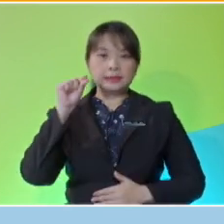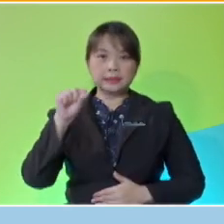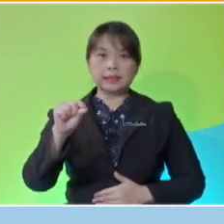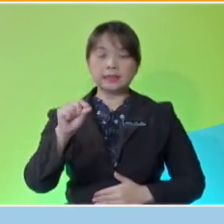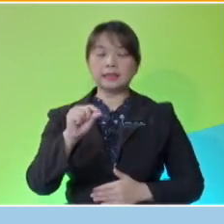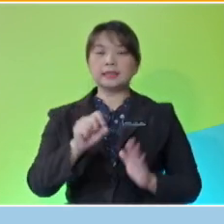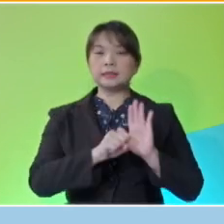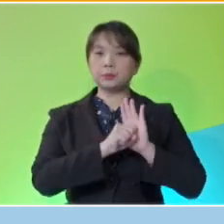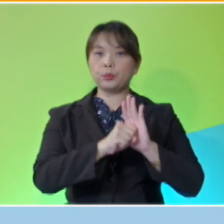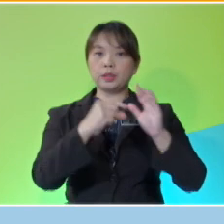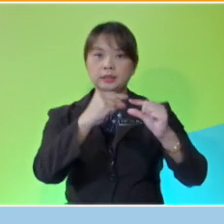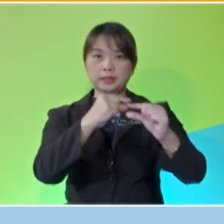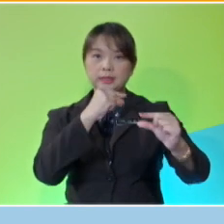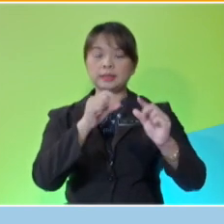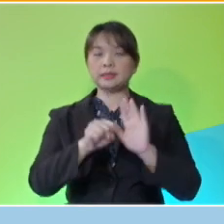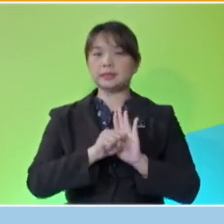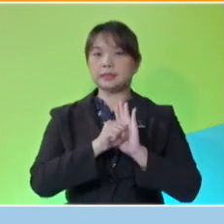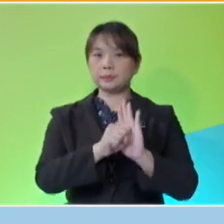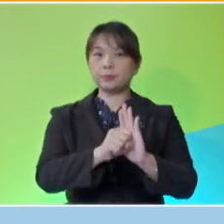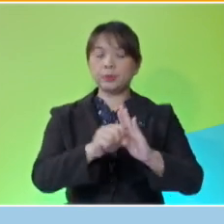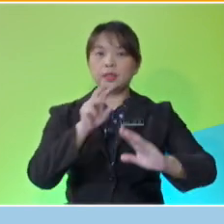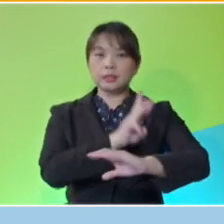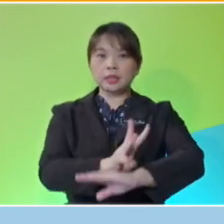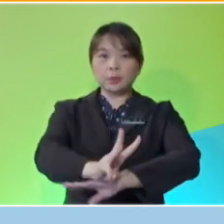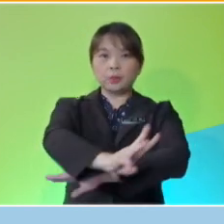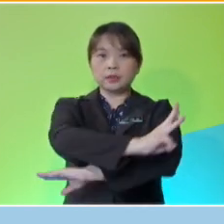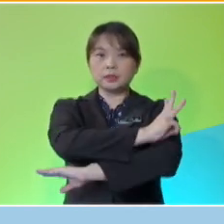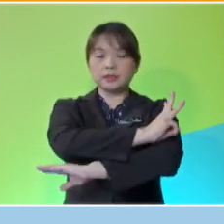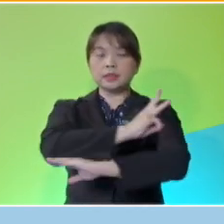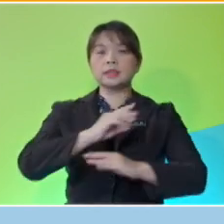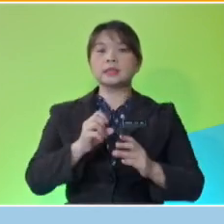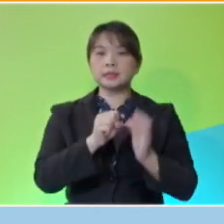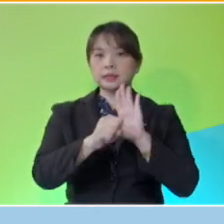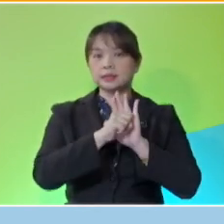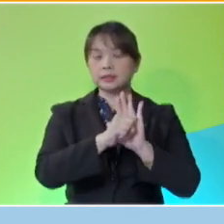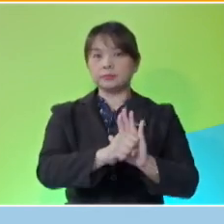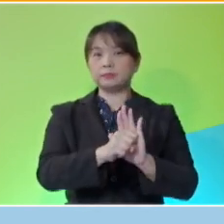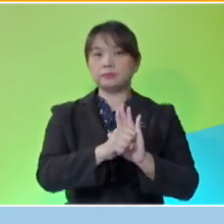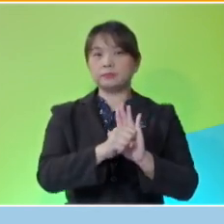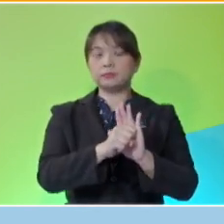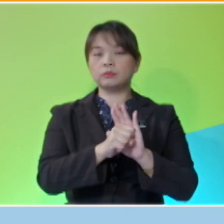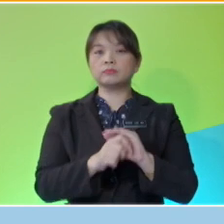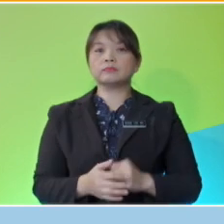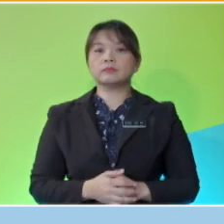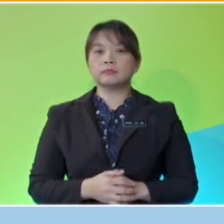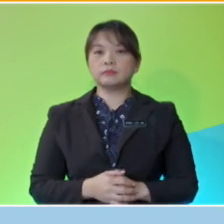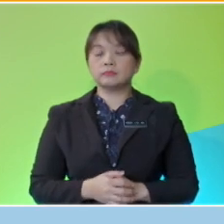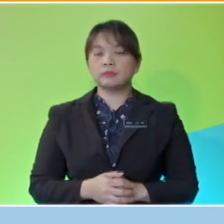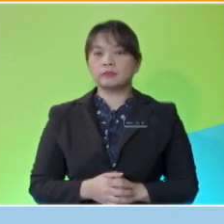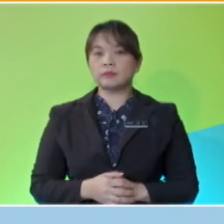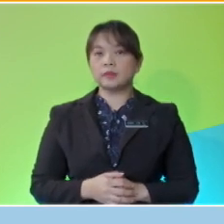garisan simbol kawasan simbol bergambar dan juga simbol perkataan jadi di sini Cikgu akan Jelaskan